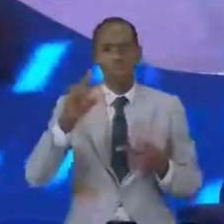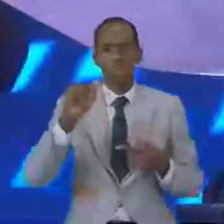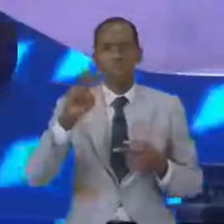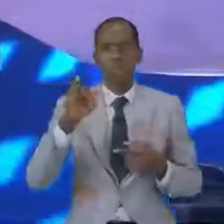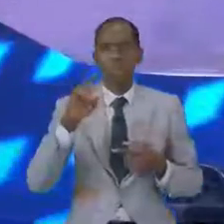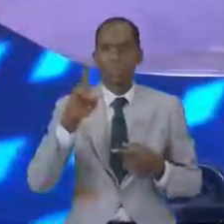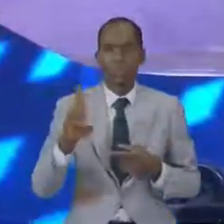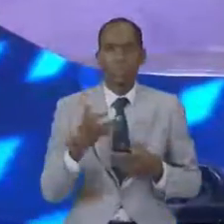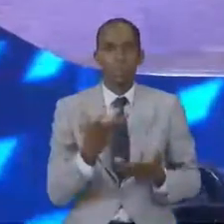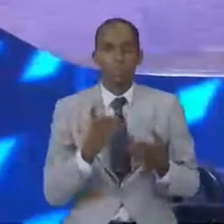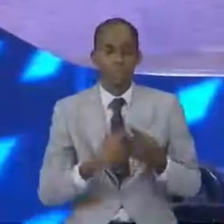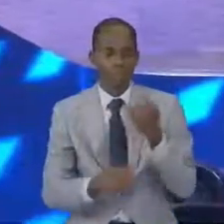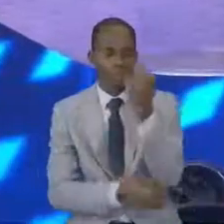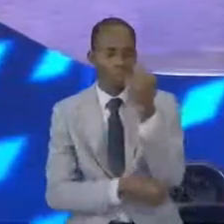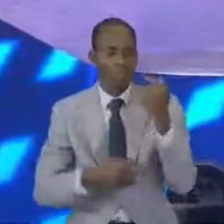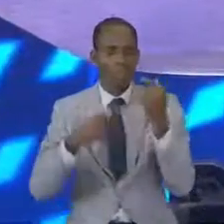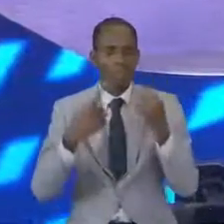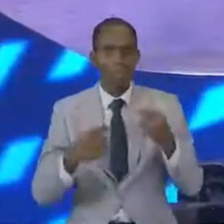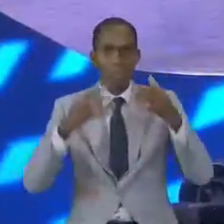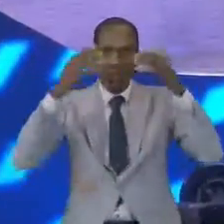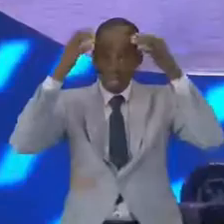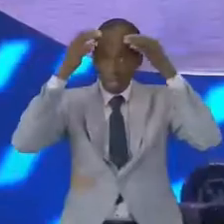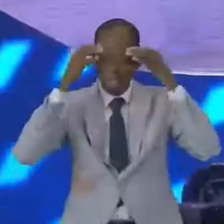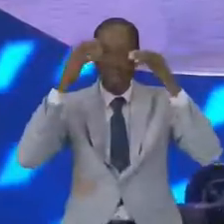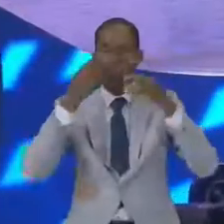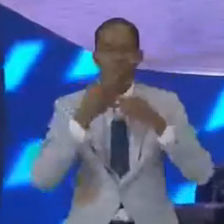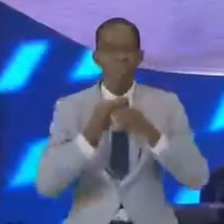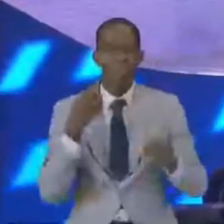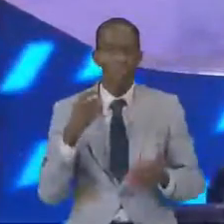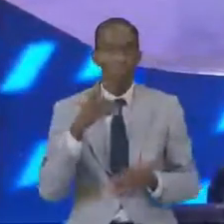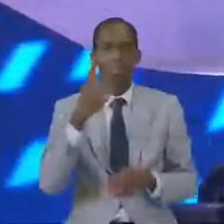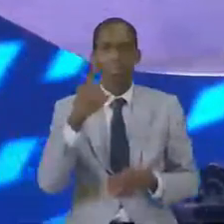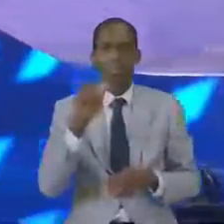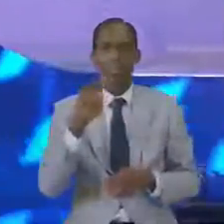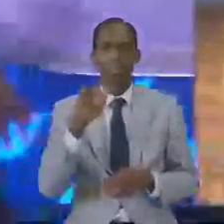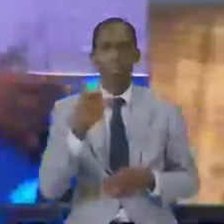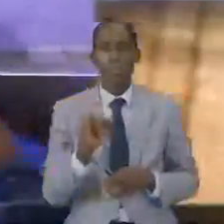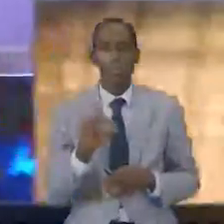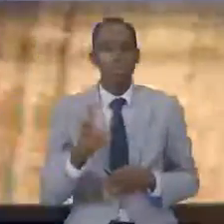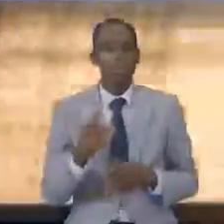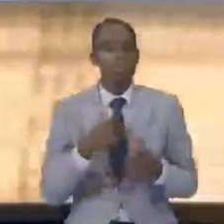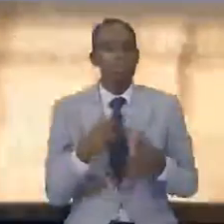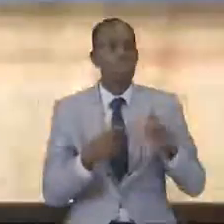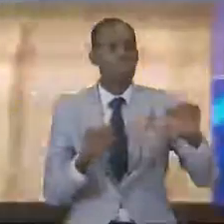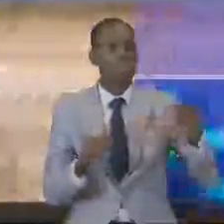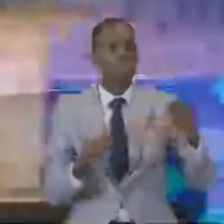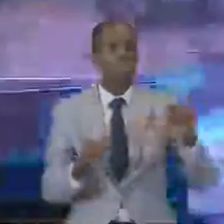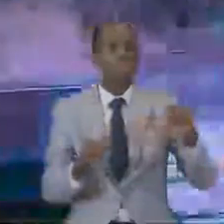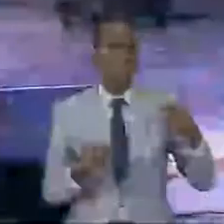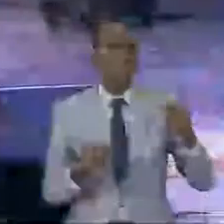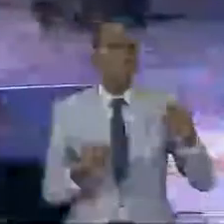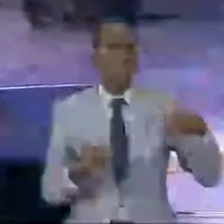émergé pour voler la couronne de David je te fais à changer de camp pour aller